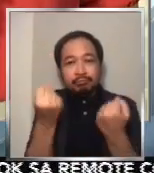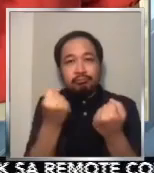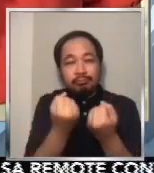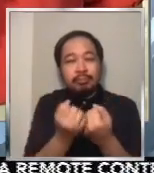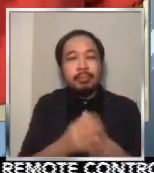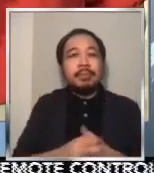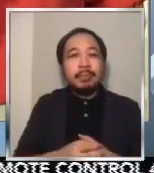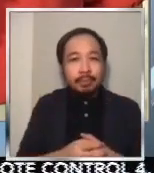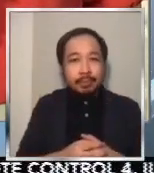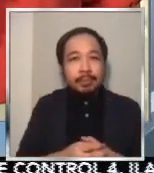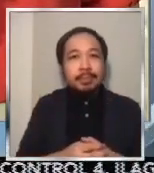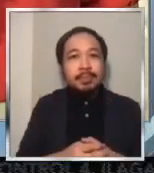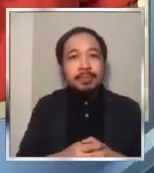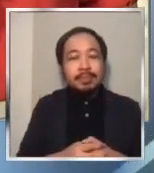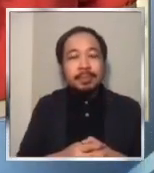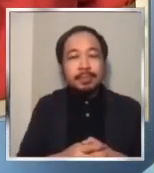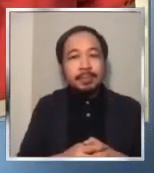Maraming salamat sa iyo, Mariz Umali.